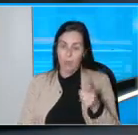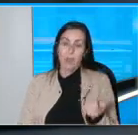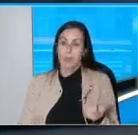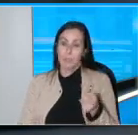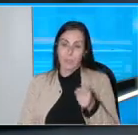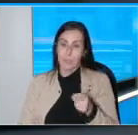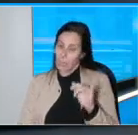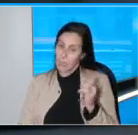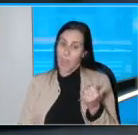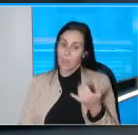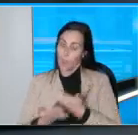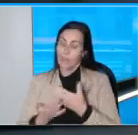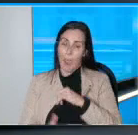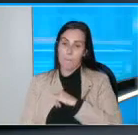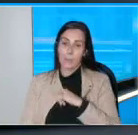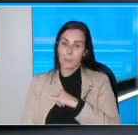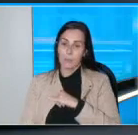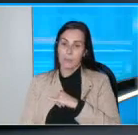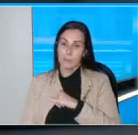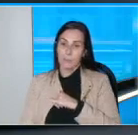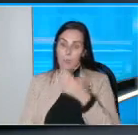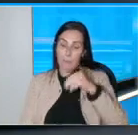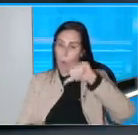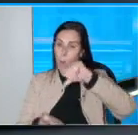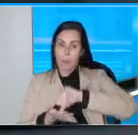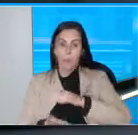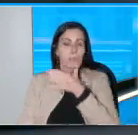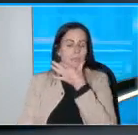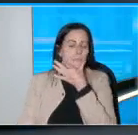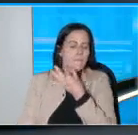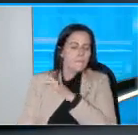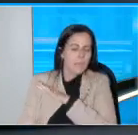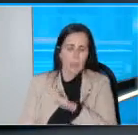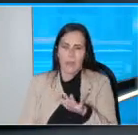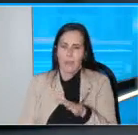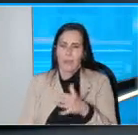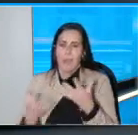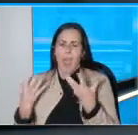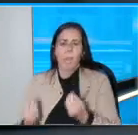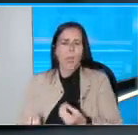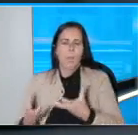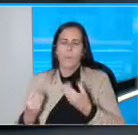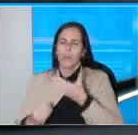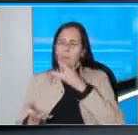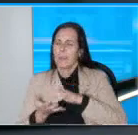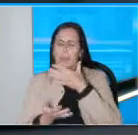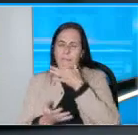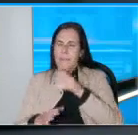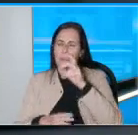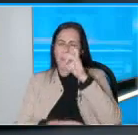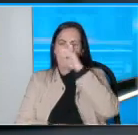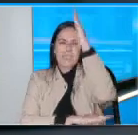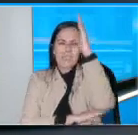כולו, זה כן עובדה מעניינת שהם היו בעיר יפיפייה, עם המון המון מבנים יפים,